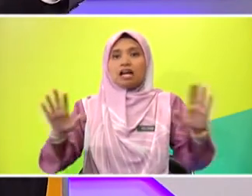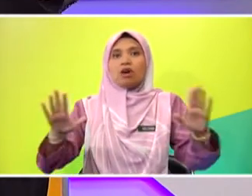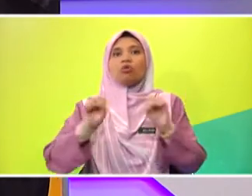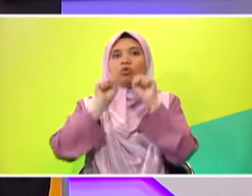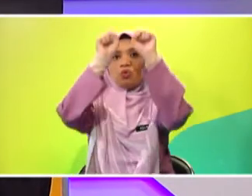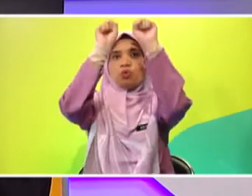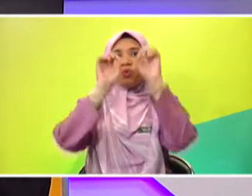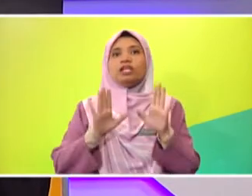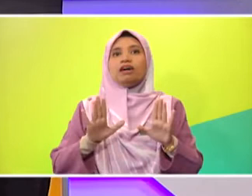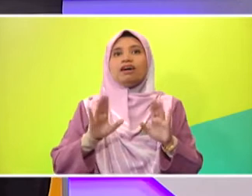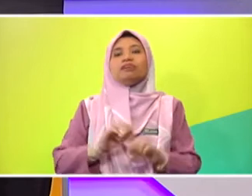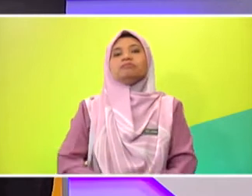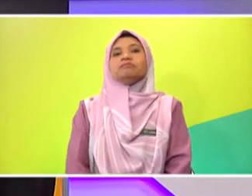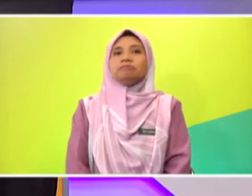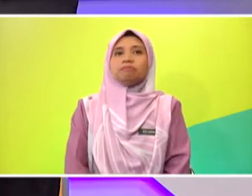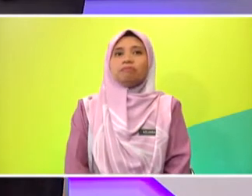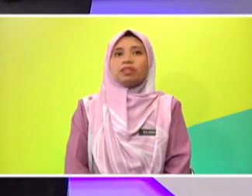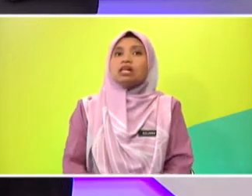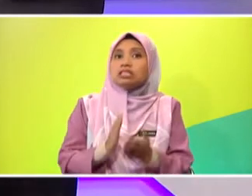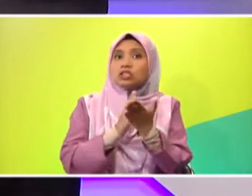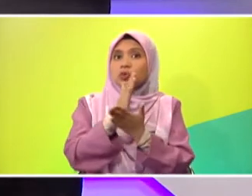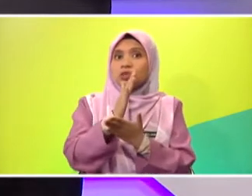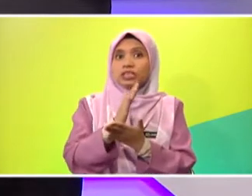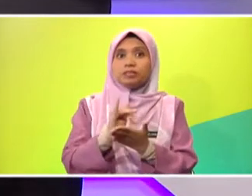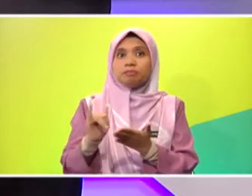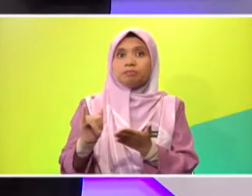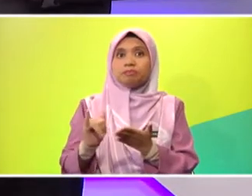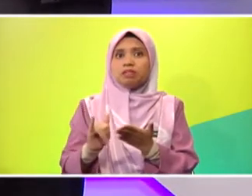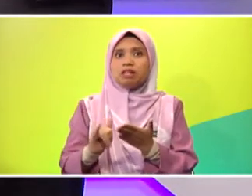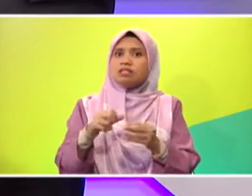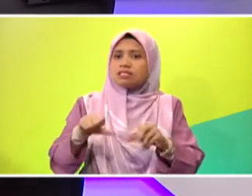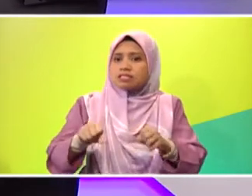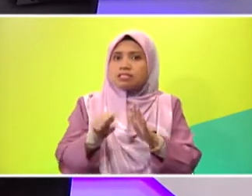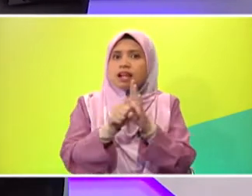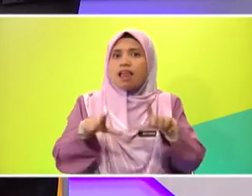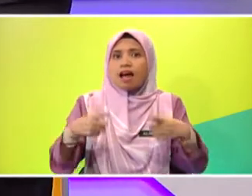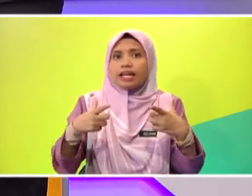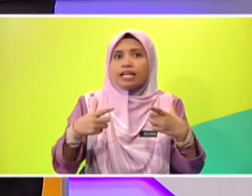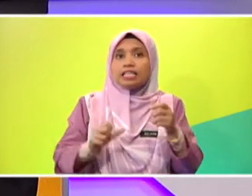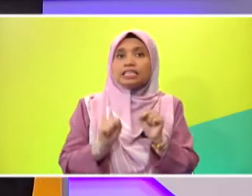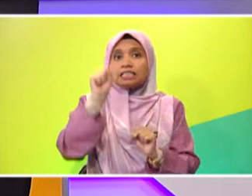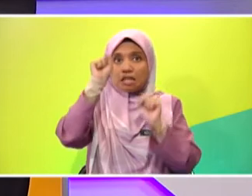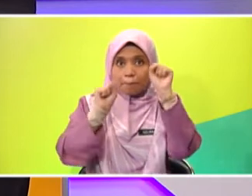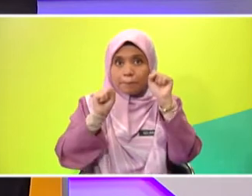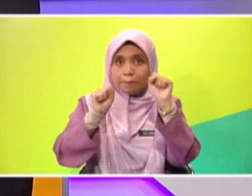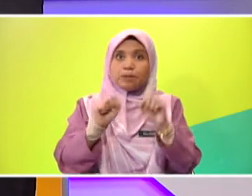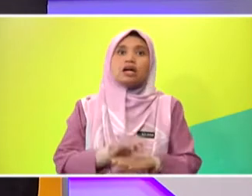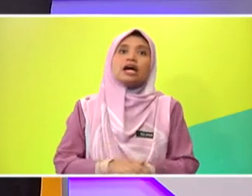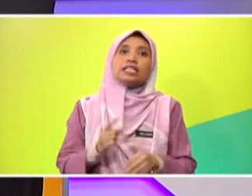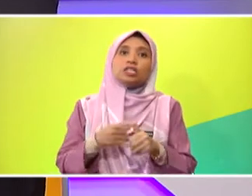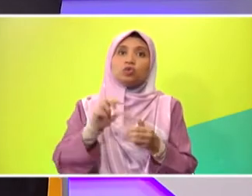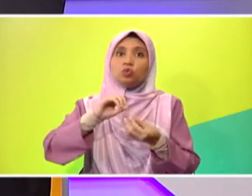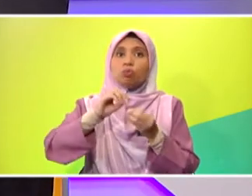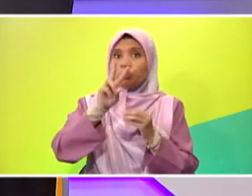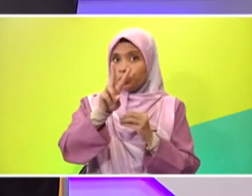sukanya GP ini Lakukan terus nih Kak Dina style lainnya pada senamrobik Alina kita juga ada Activity yang tubuh yaitu